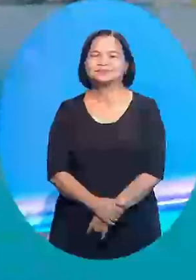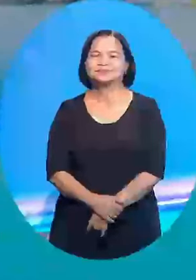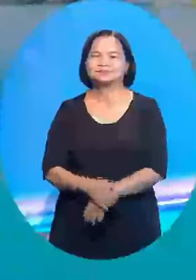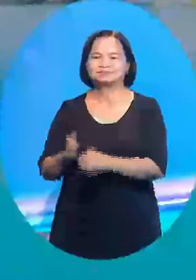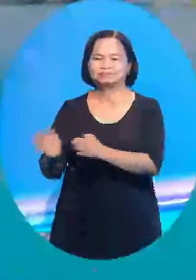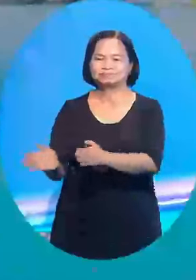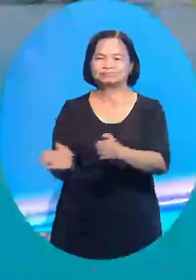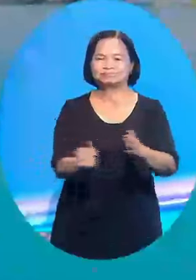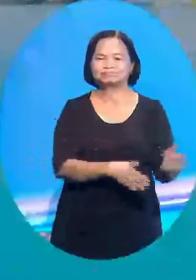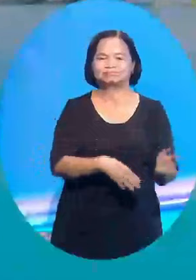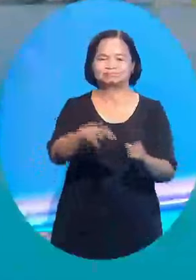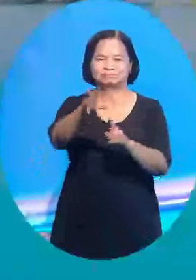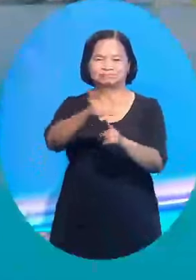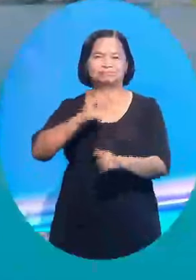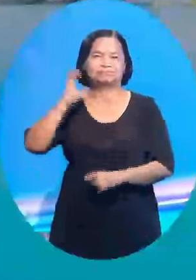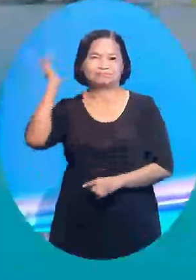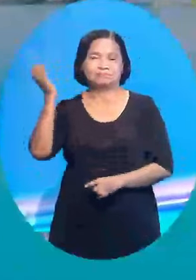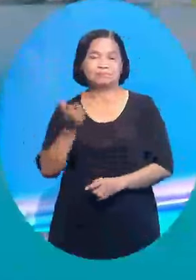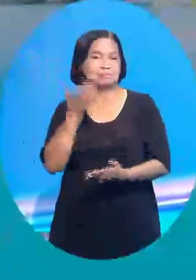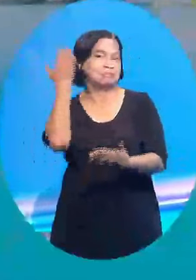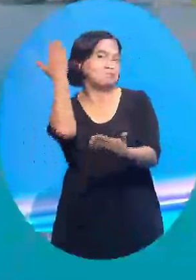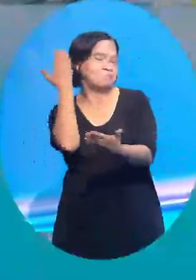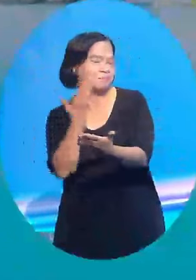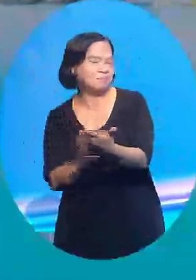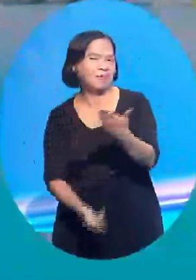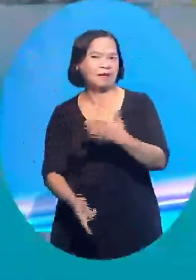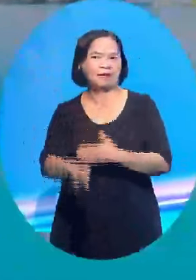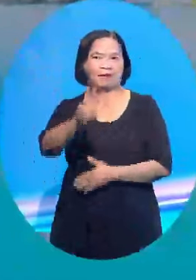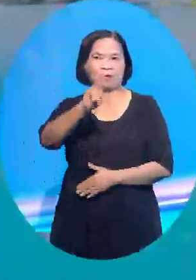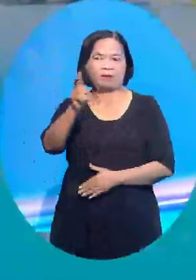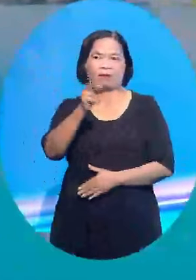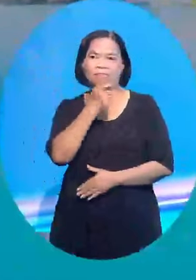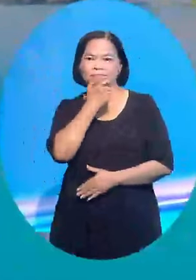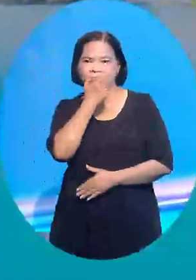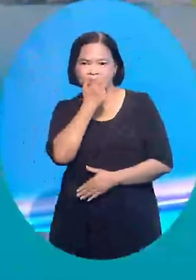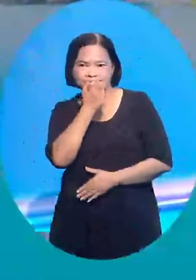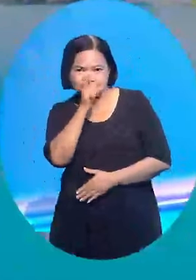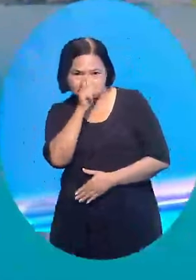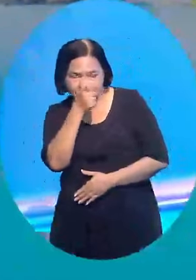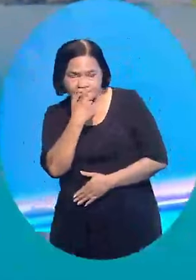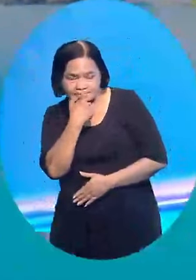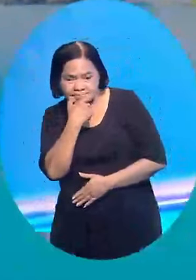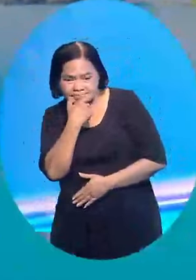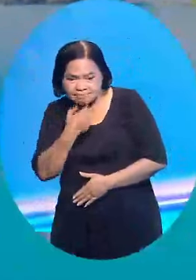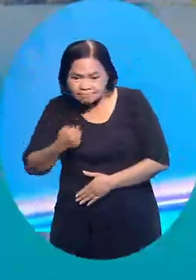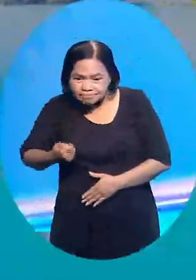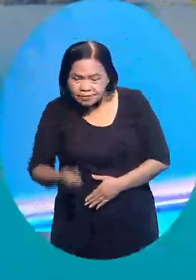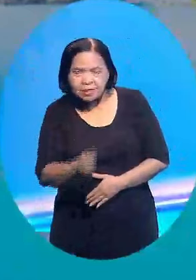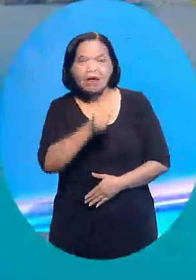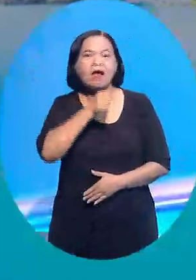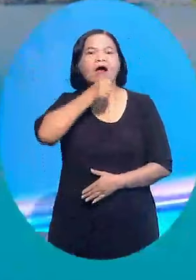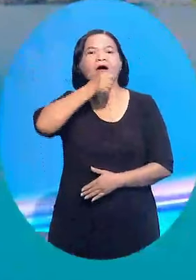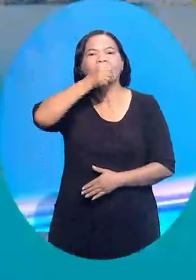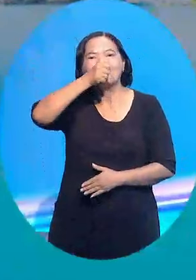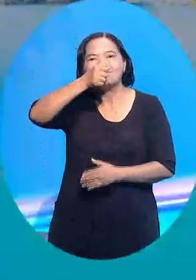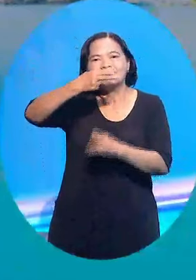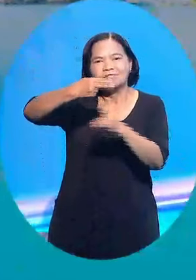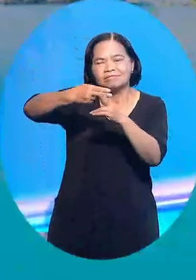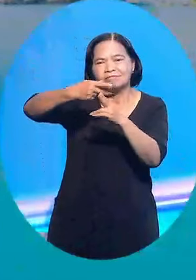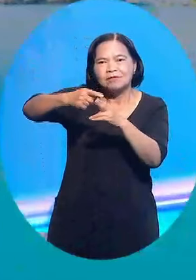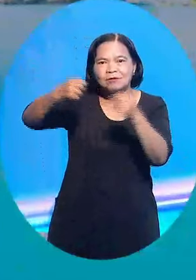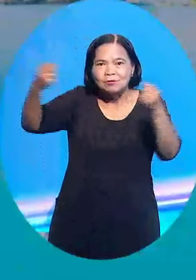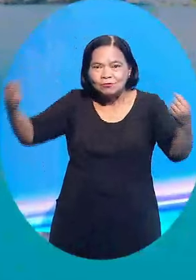Chuyển sang các tin tức quốc tế, theo tin mới cập nhật, Ủy ban điều tra Nga đã khởi tố vụ án hình sự sát hại phóng viên chiến trường Vladislav Tatarsky trong